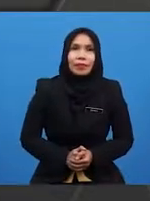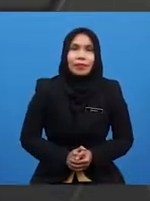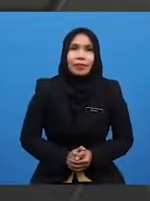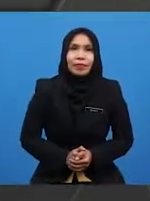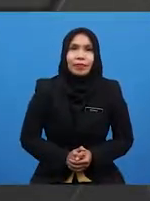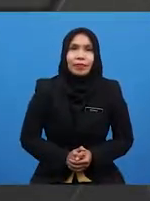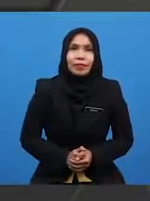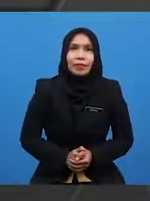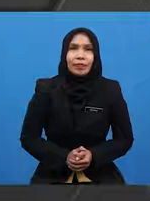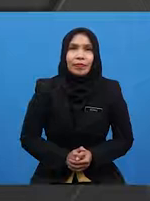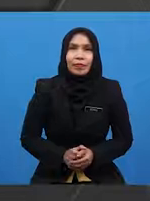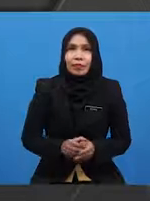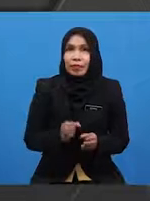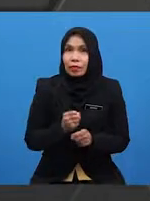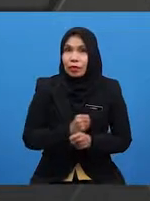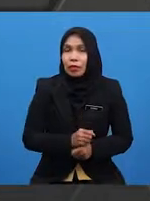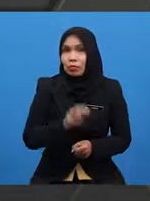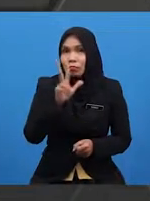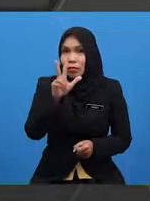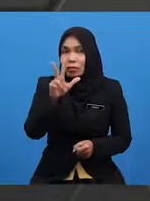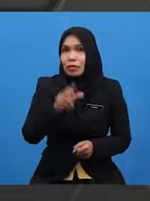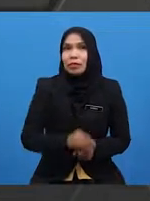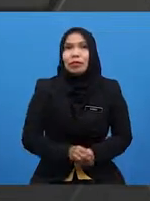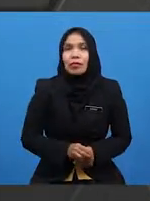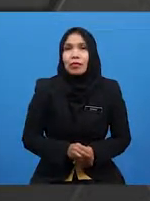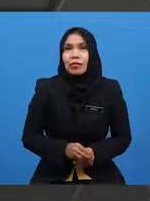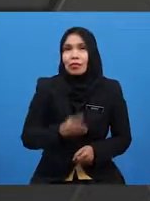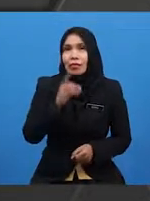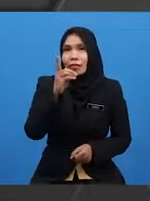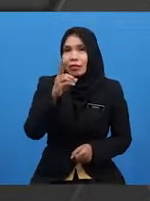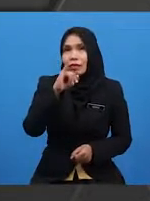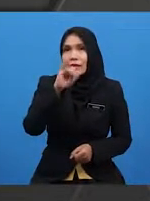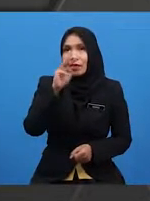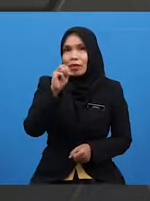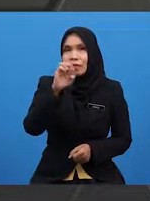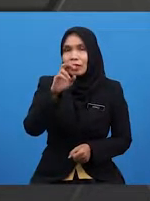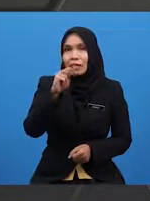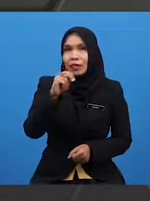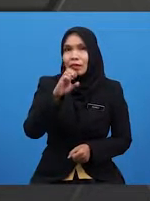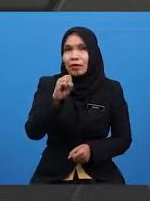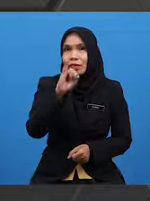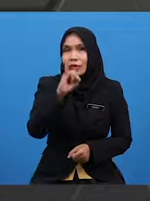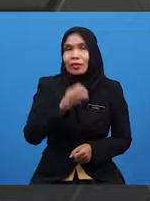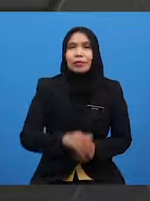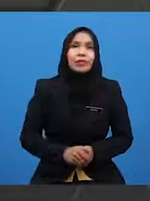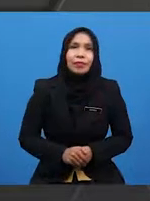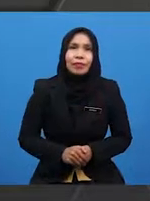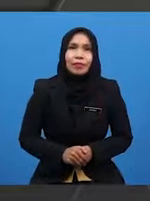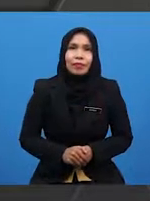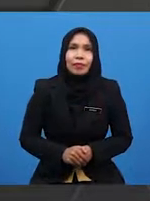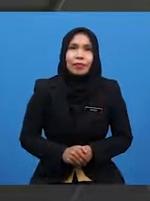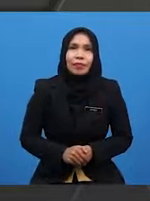Teknik: bentuk tiga dimensi tersembul keluar dari permukaan dua dimensi